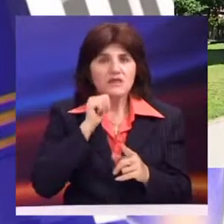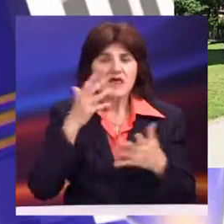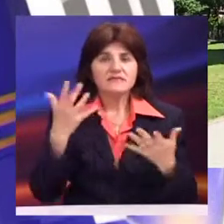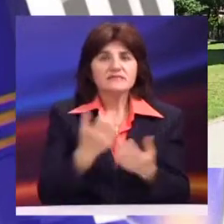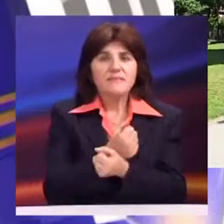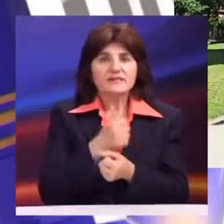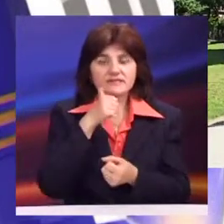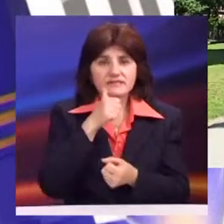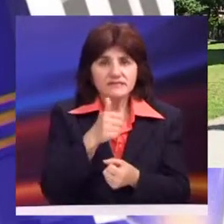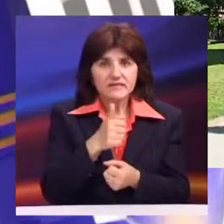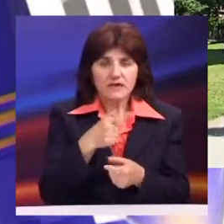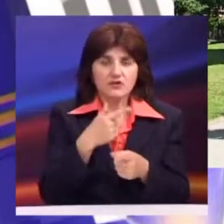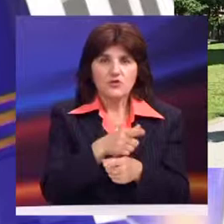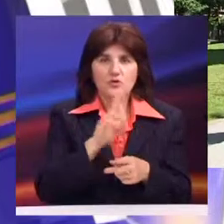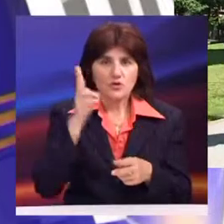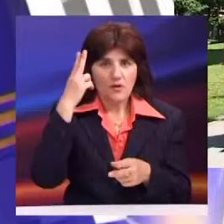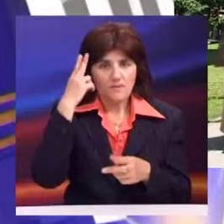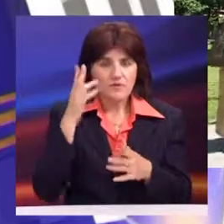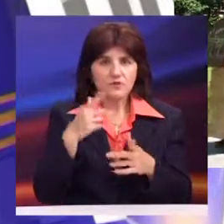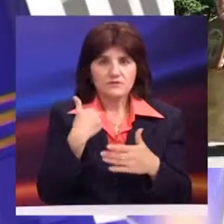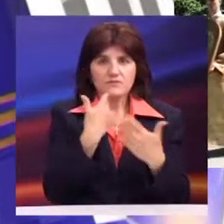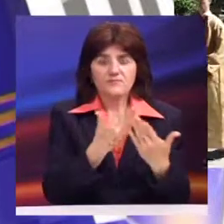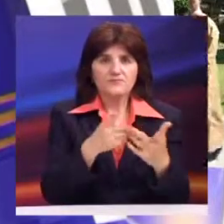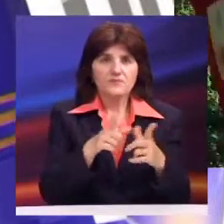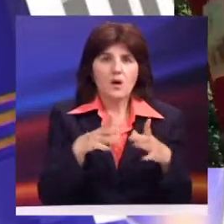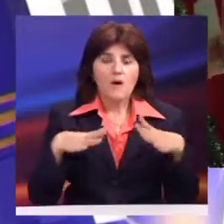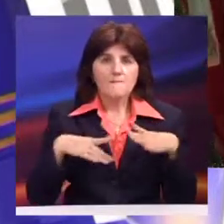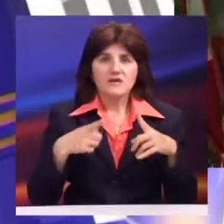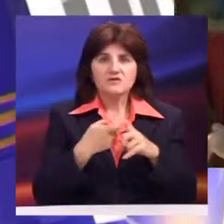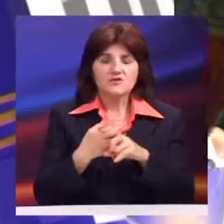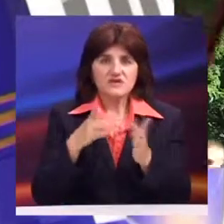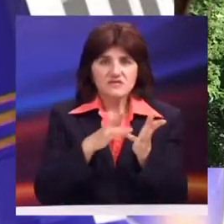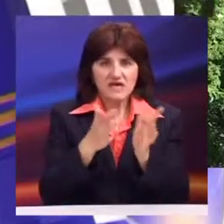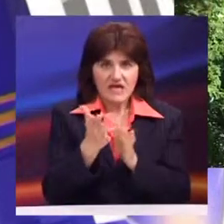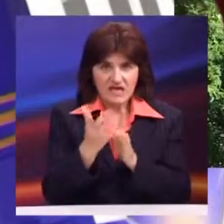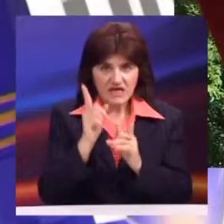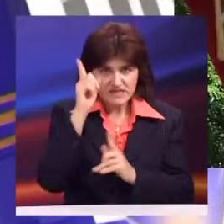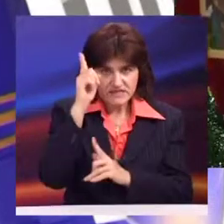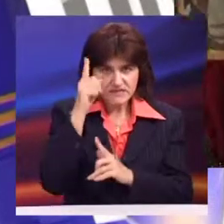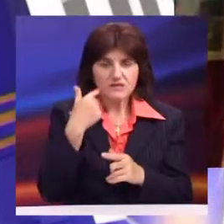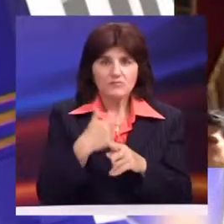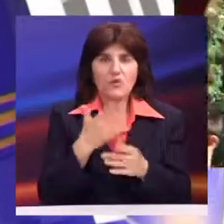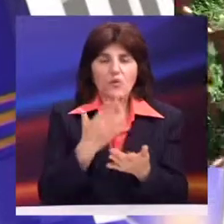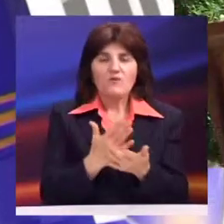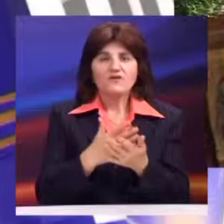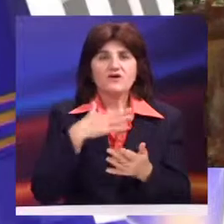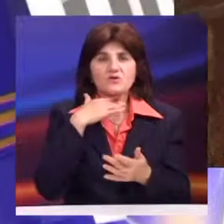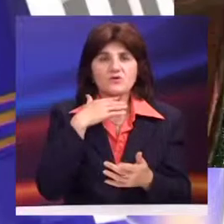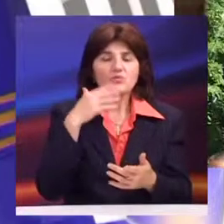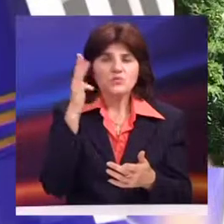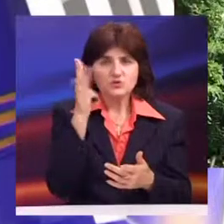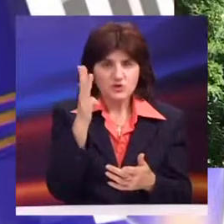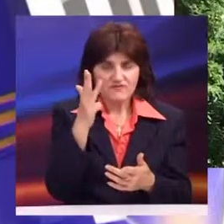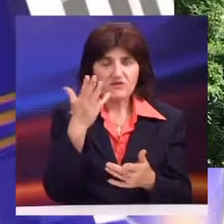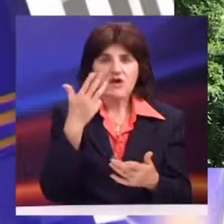narodu uobičajeno Spasovdan, jedan je od 10 praznika posvećen Hristu. Spasovdan spada u pokretne praznike jer uvek pada u